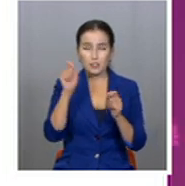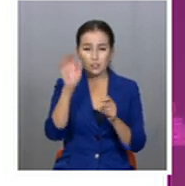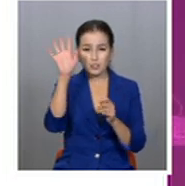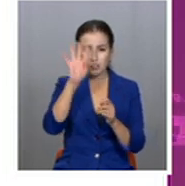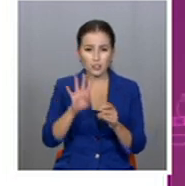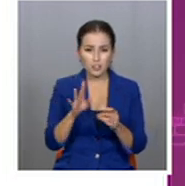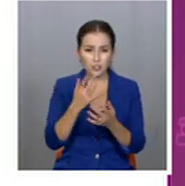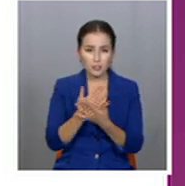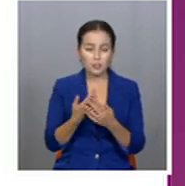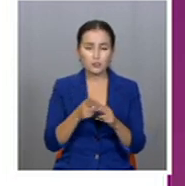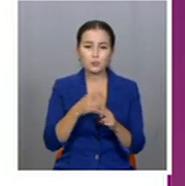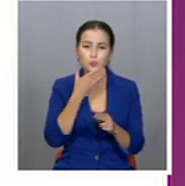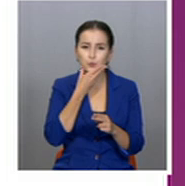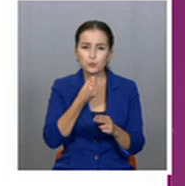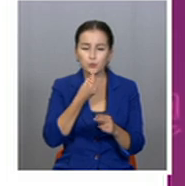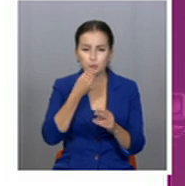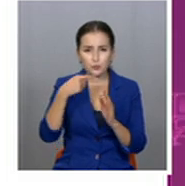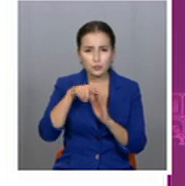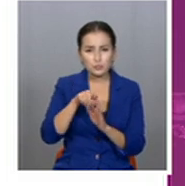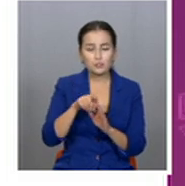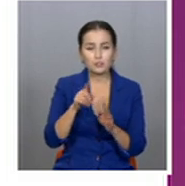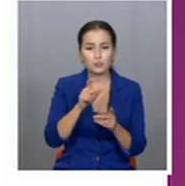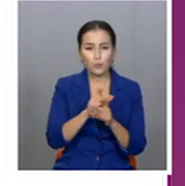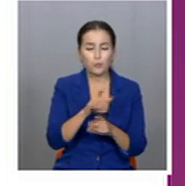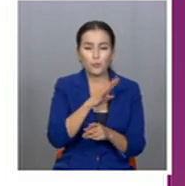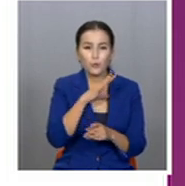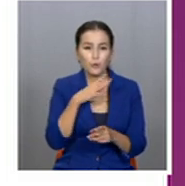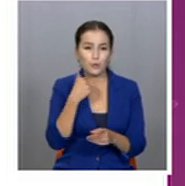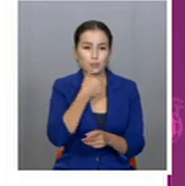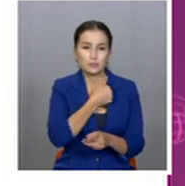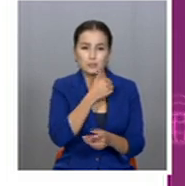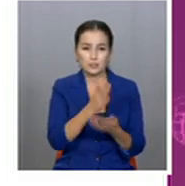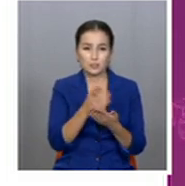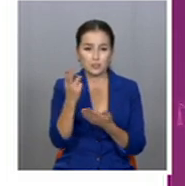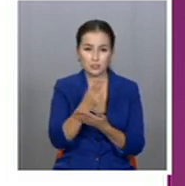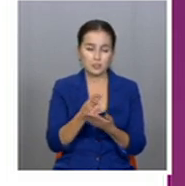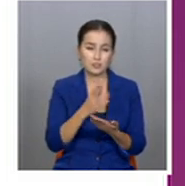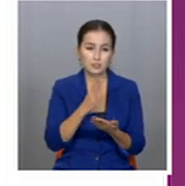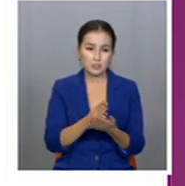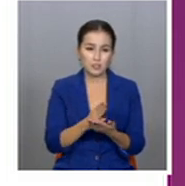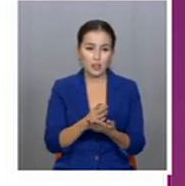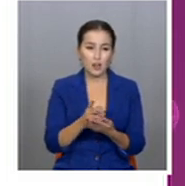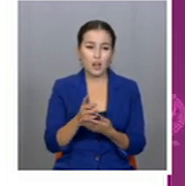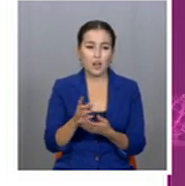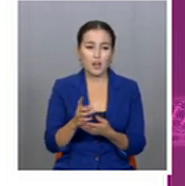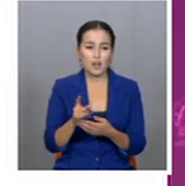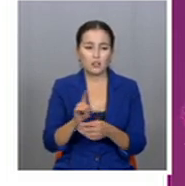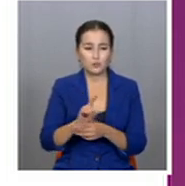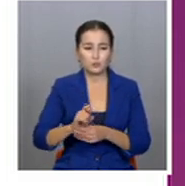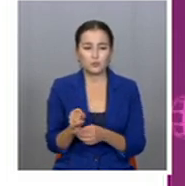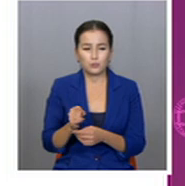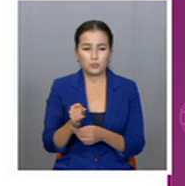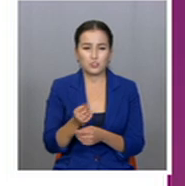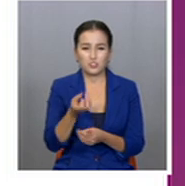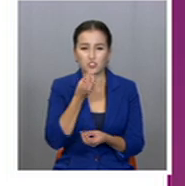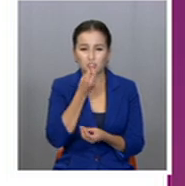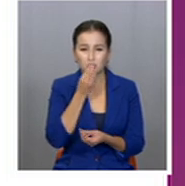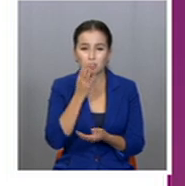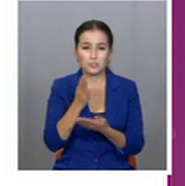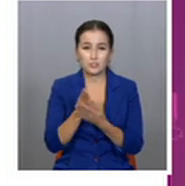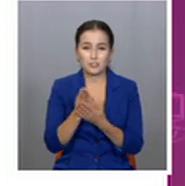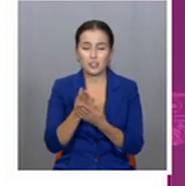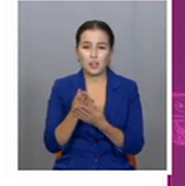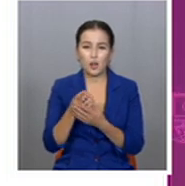сұлу жанды деген епитеттерге толы сөздермен суреттейді. Ал жанама досты, жемің болса